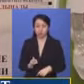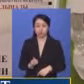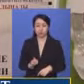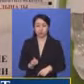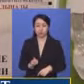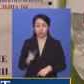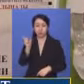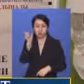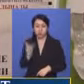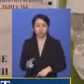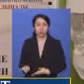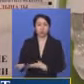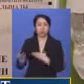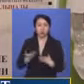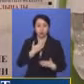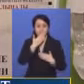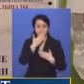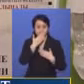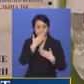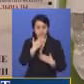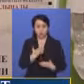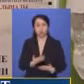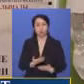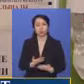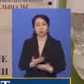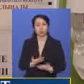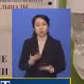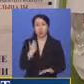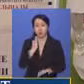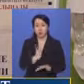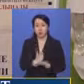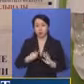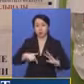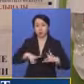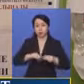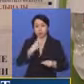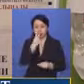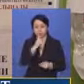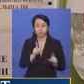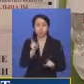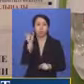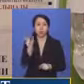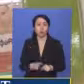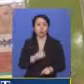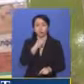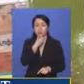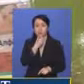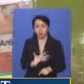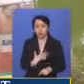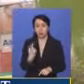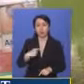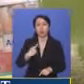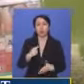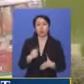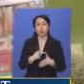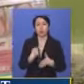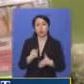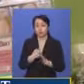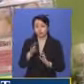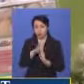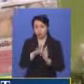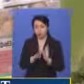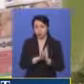Вот, люди приходят, спрашивают, как бы уже... Есть результат, мы видим, что людям нравится, это, конечно. 21 наименование препаратов